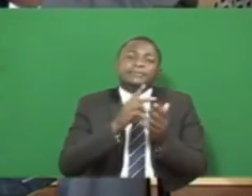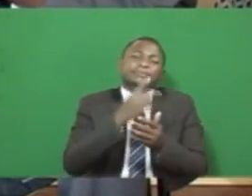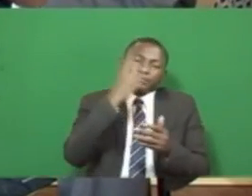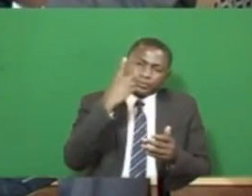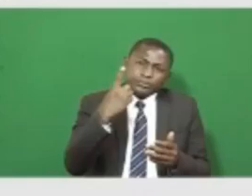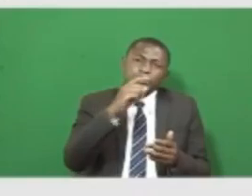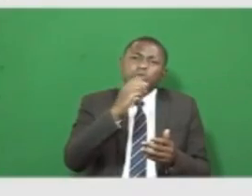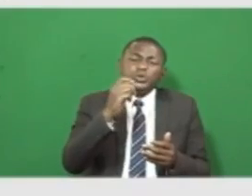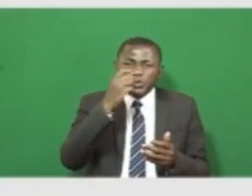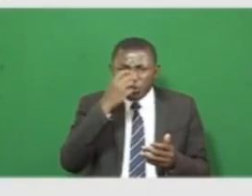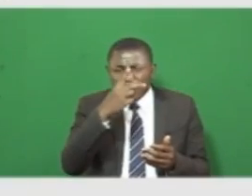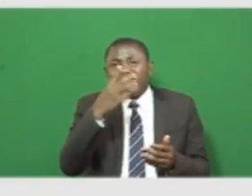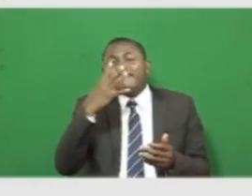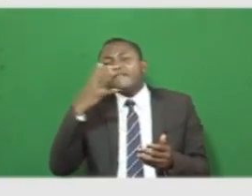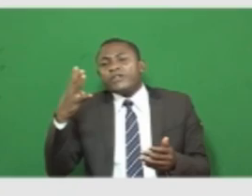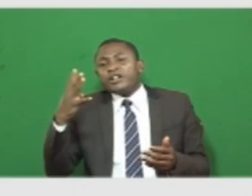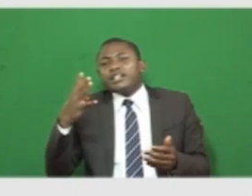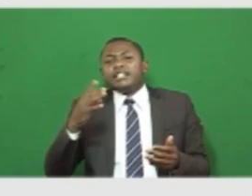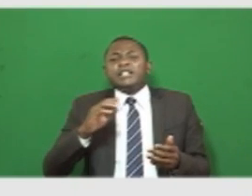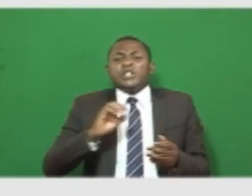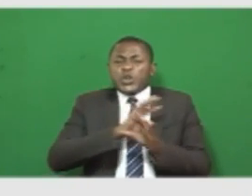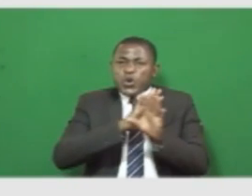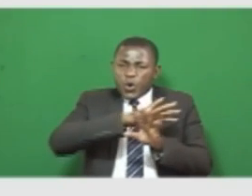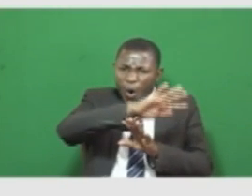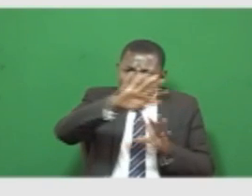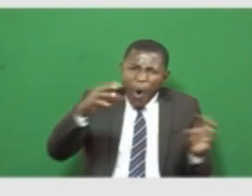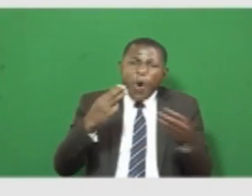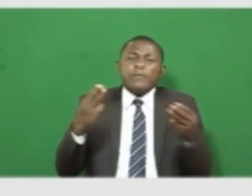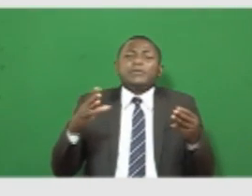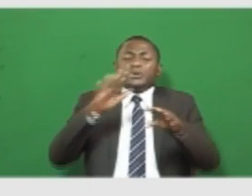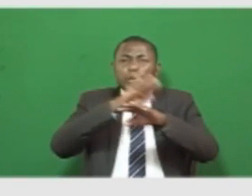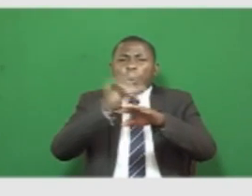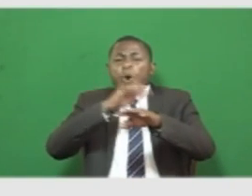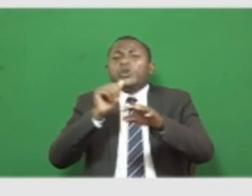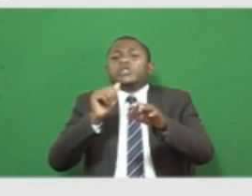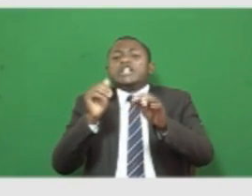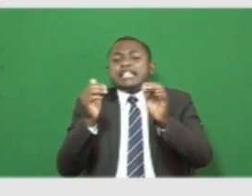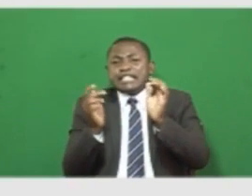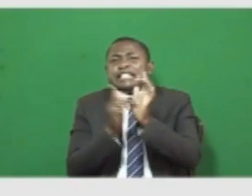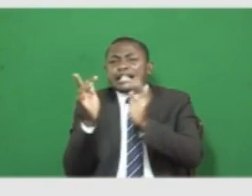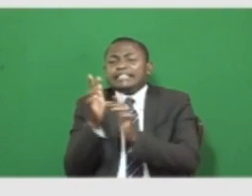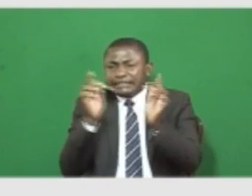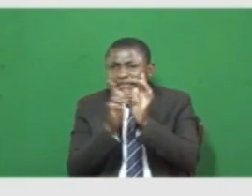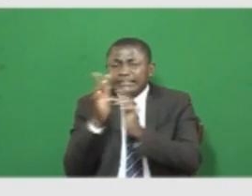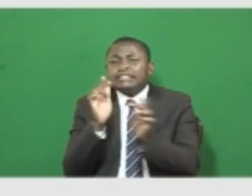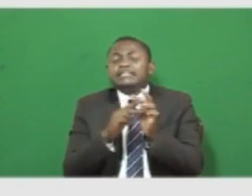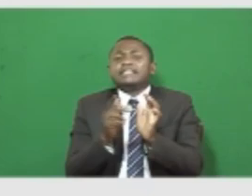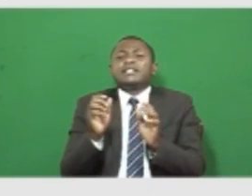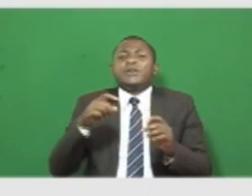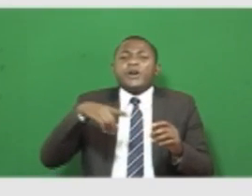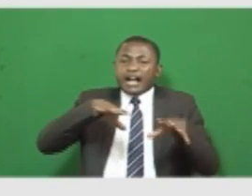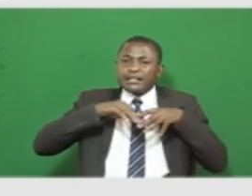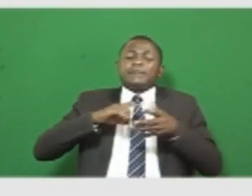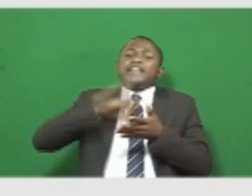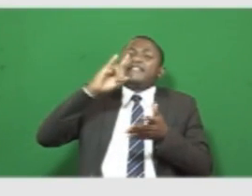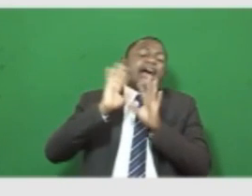Pa 21 kuenda pa 24. Avazi vose vanoti kwandiri ishe ishe vachapinda mushe wekudenga. Mm-hmm. Asune itakuda kwa baba vangu vari